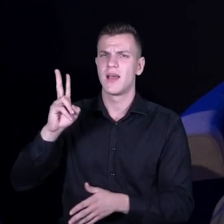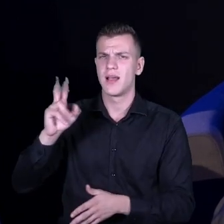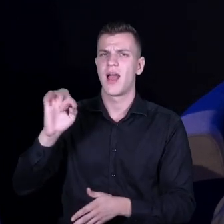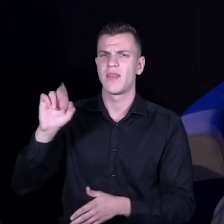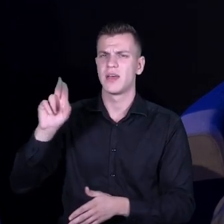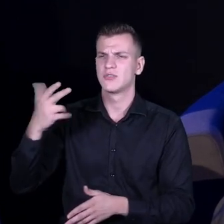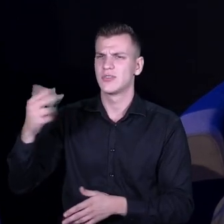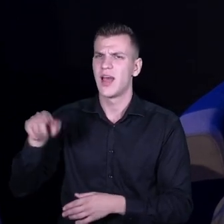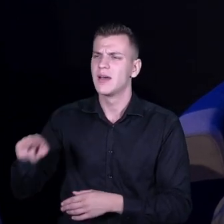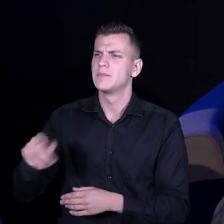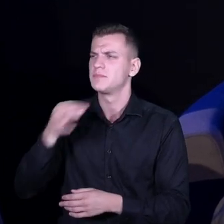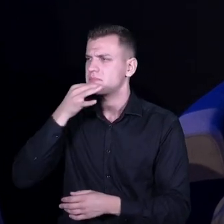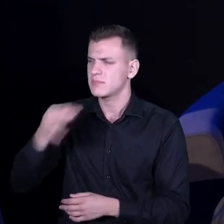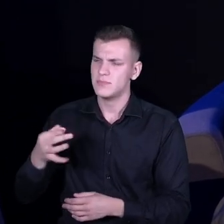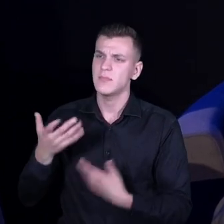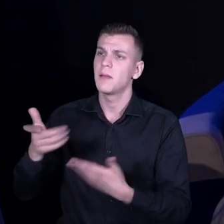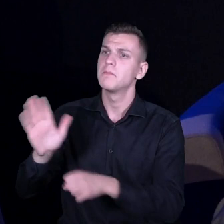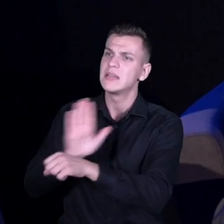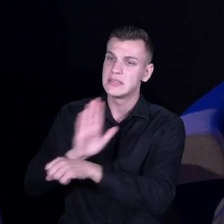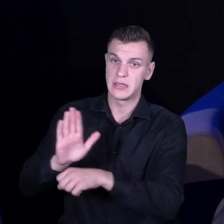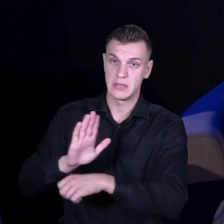inicjatywy, tego typu działania.